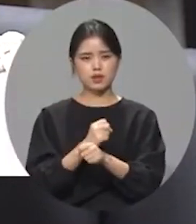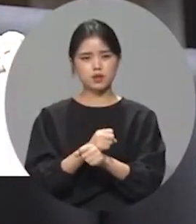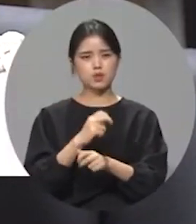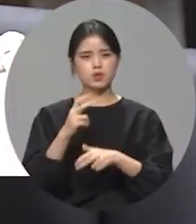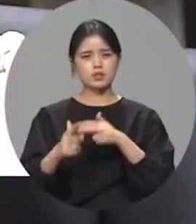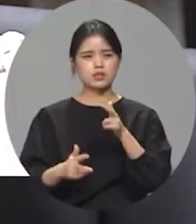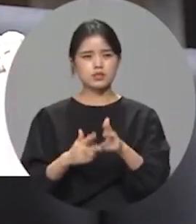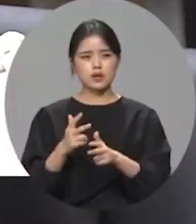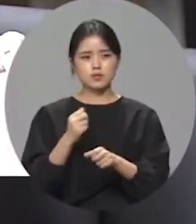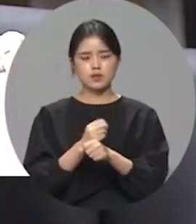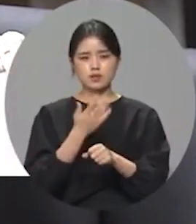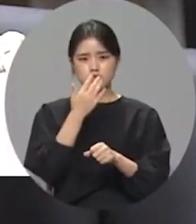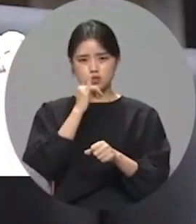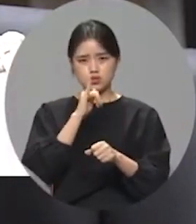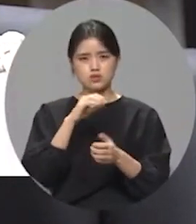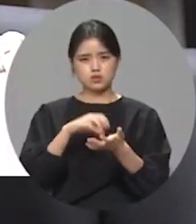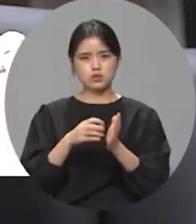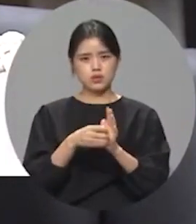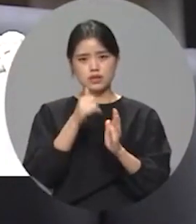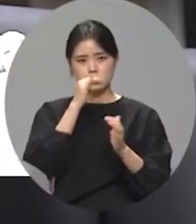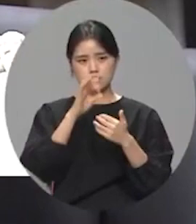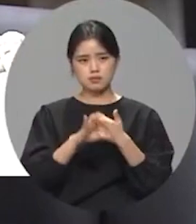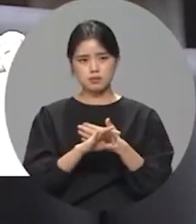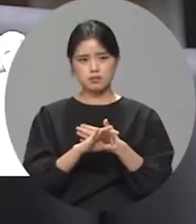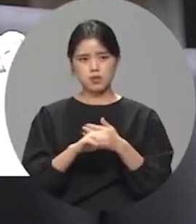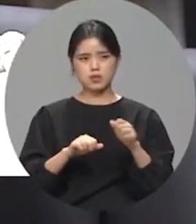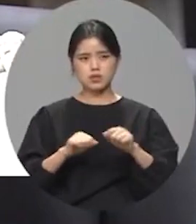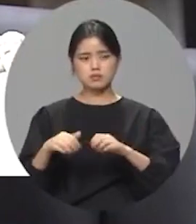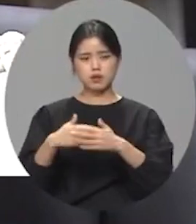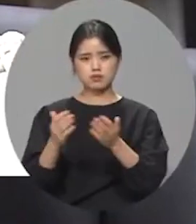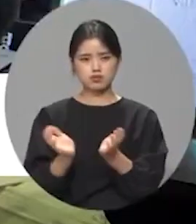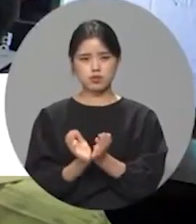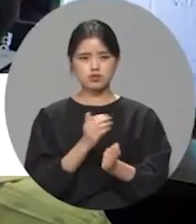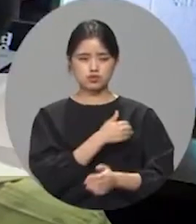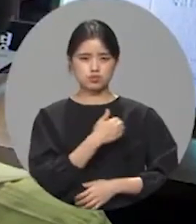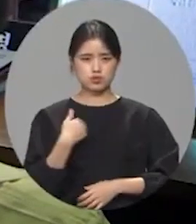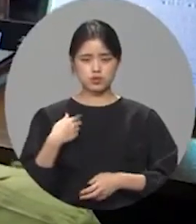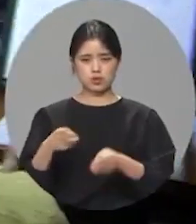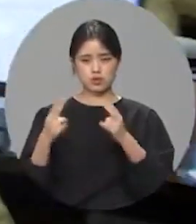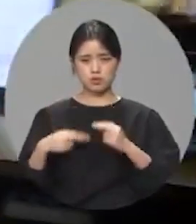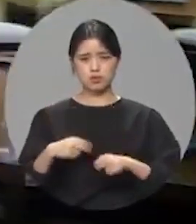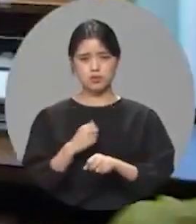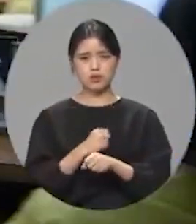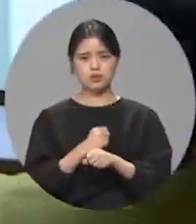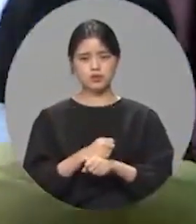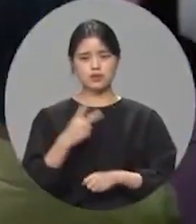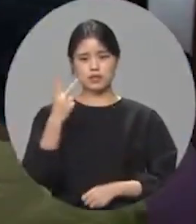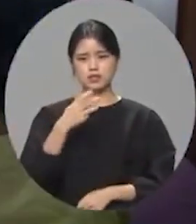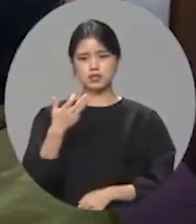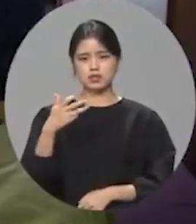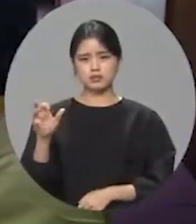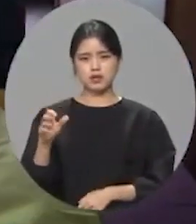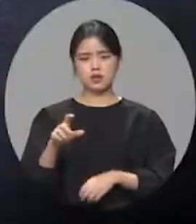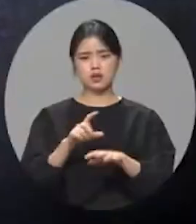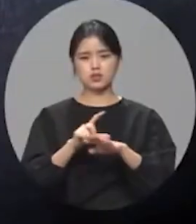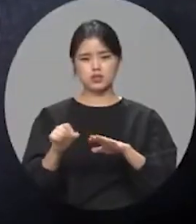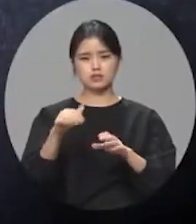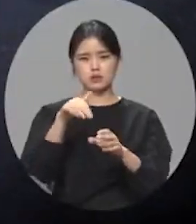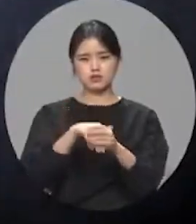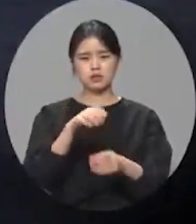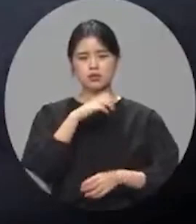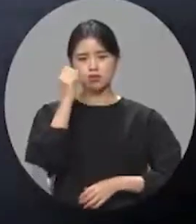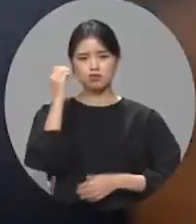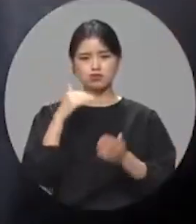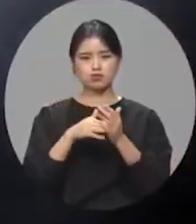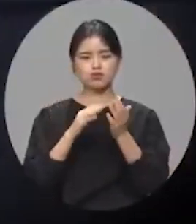그런 사업도 할 수 있는 부분이 있다면 집행부가 충분히 합 이어서 2018년 지방 선거에 당선된 뒤